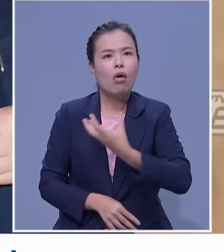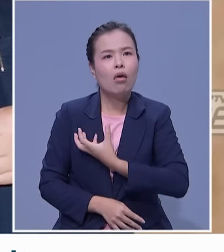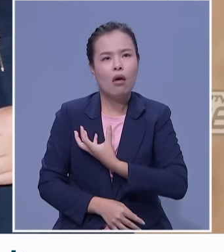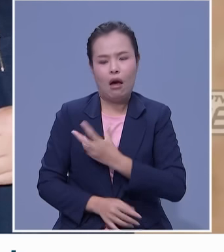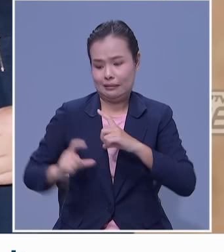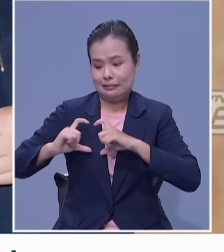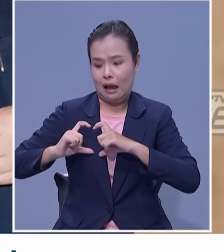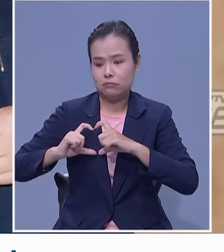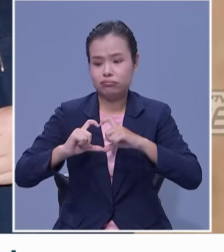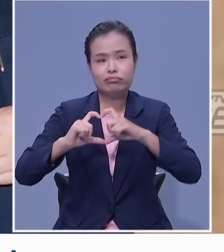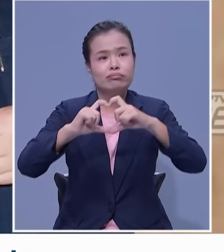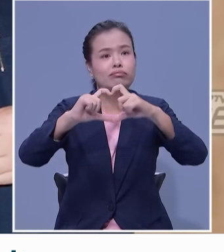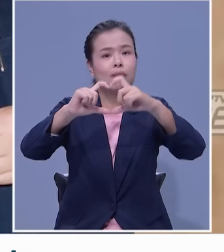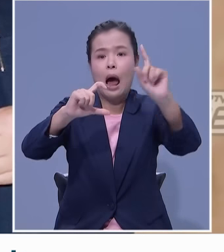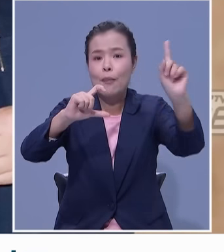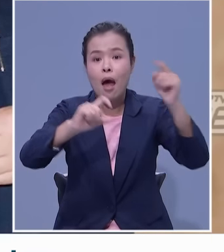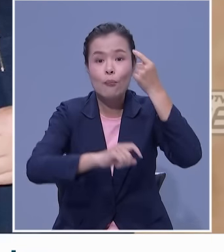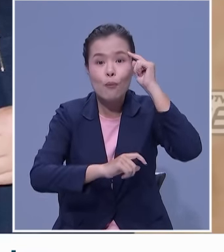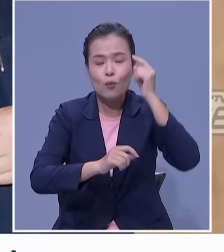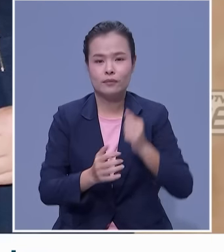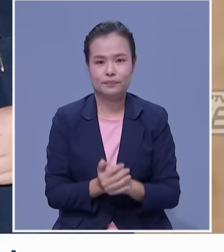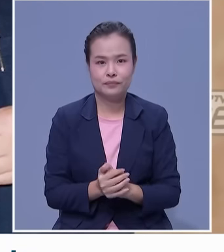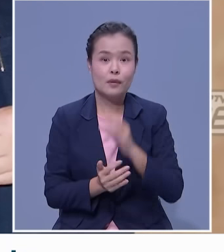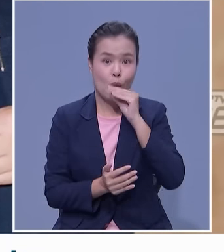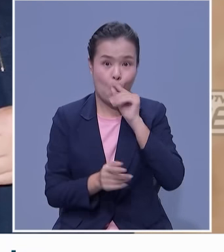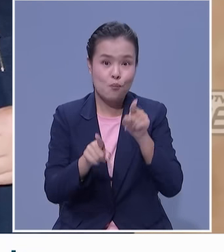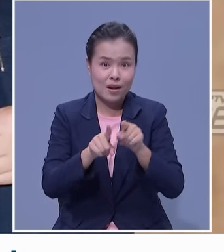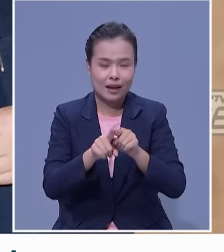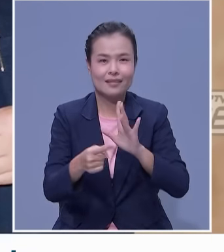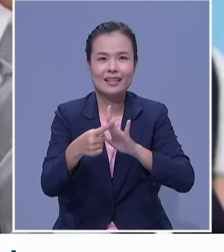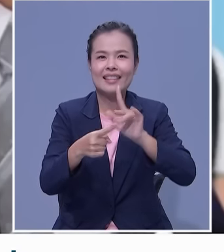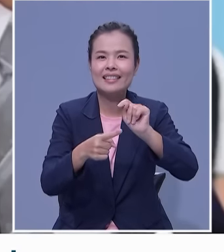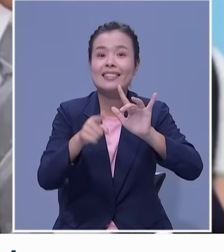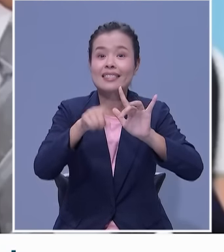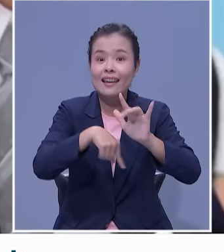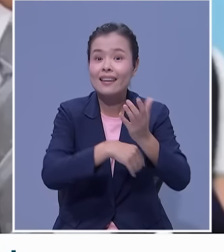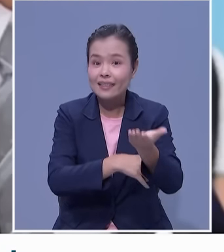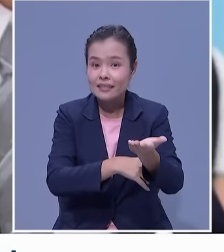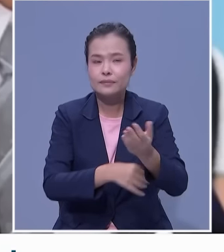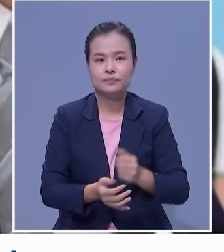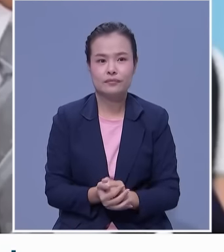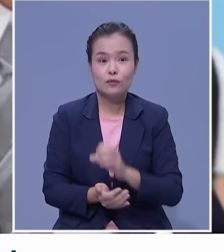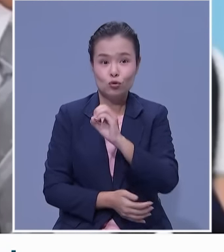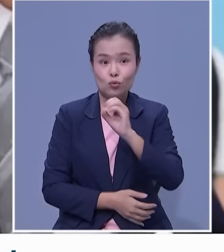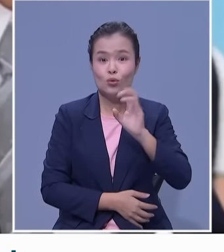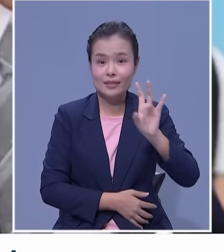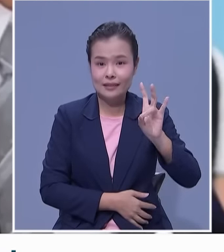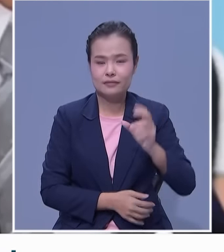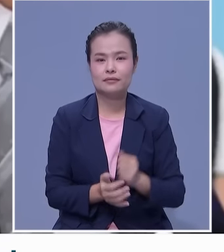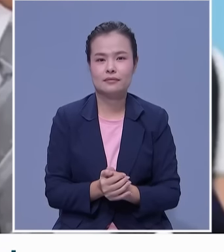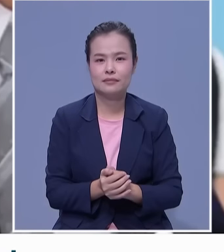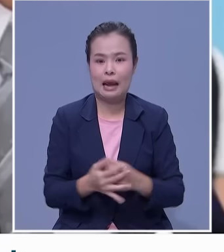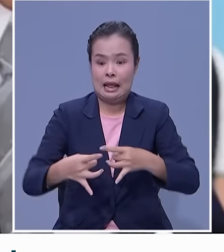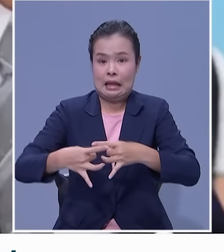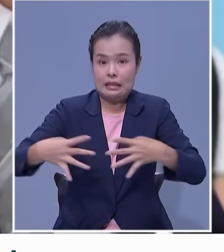รู้ต้องรอดูกันอีกคนนึงที่ออกมาปูดข่าวเหมือนกันคุณเต้มงคลกิจสุขสินทรานนท์เต้007นะคะร่วมวง